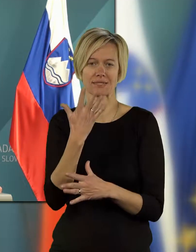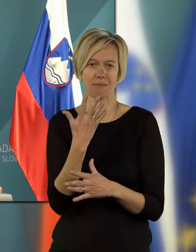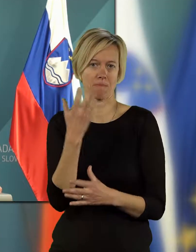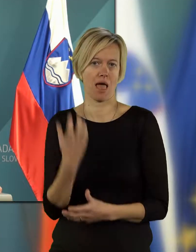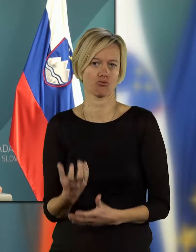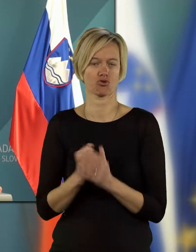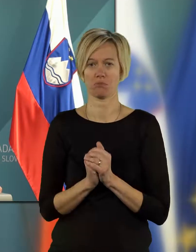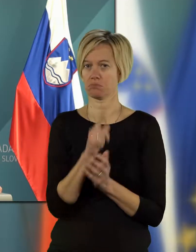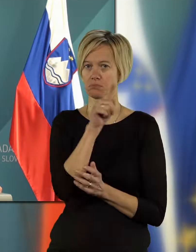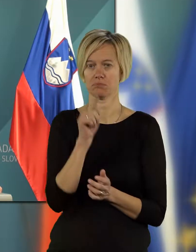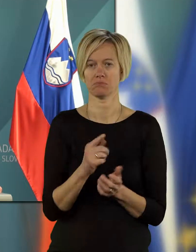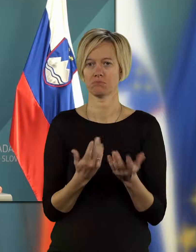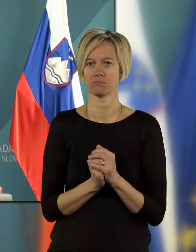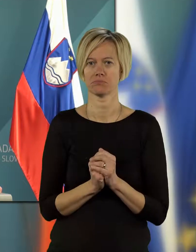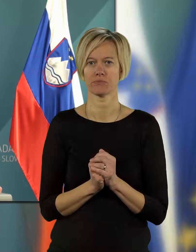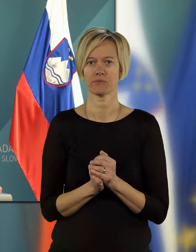4% rast plače?